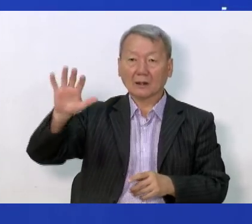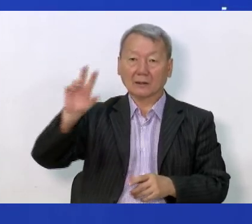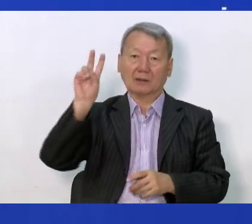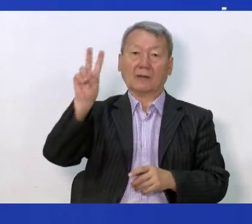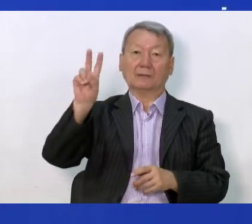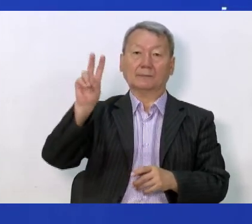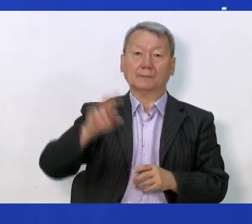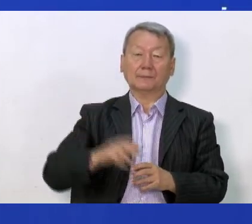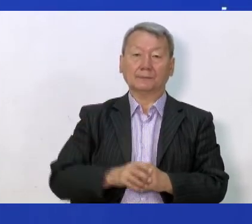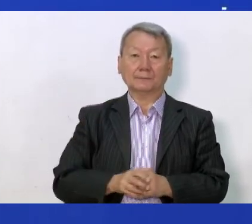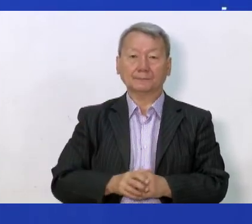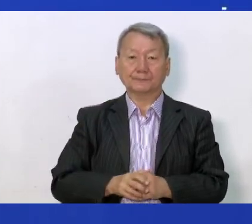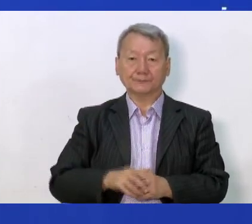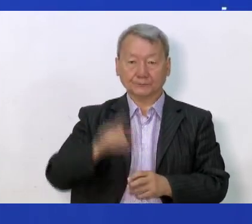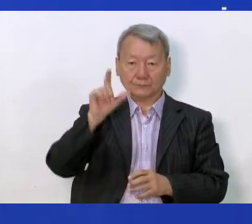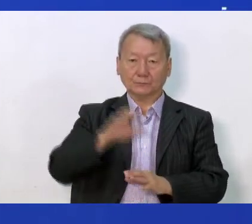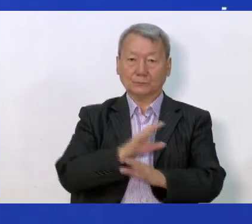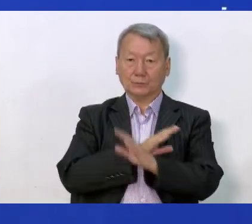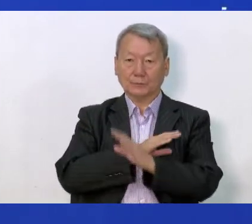2.